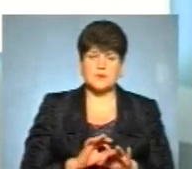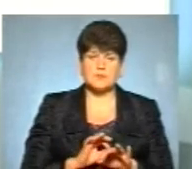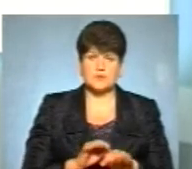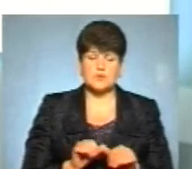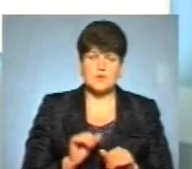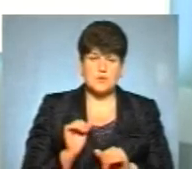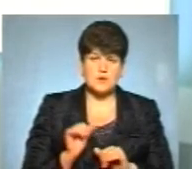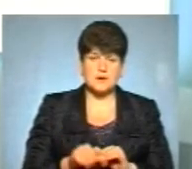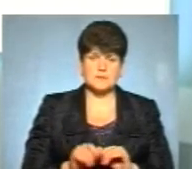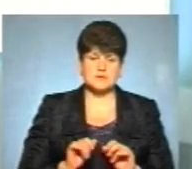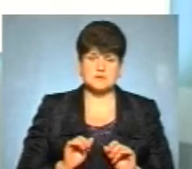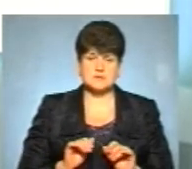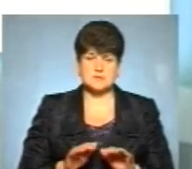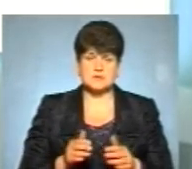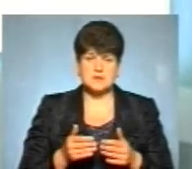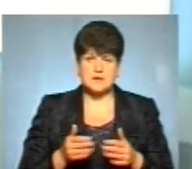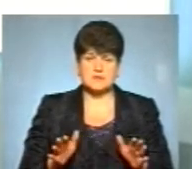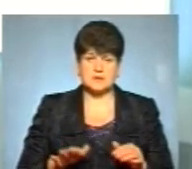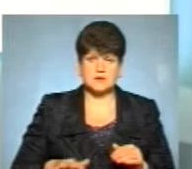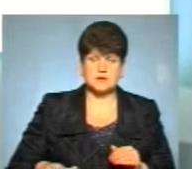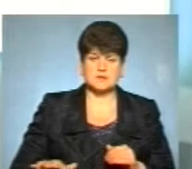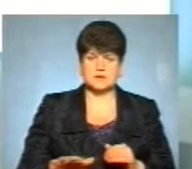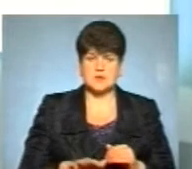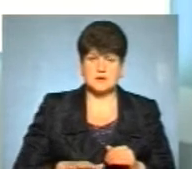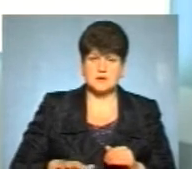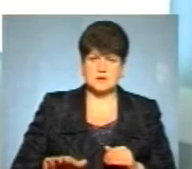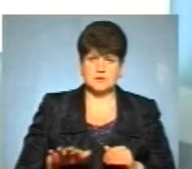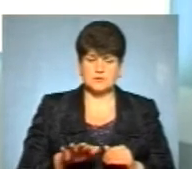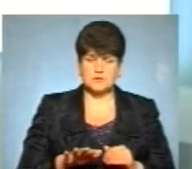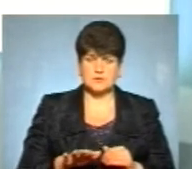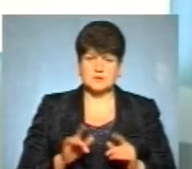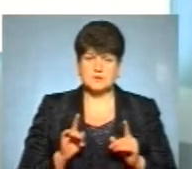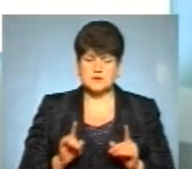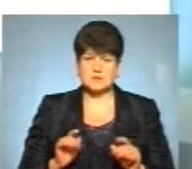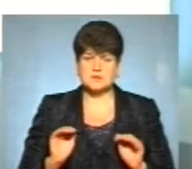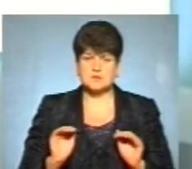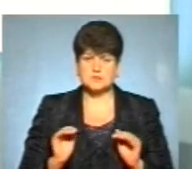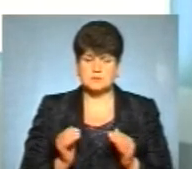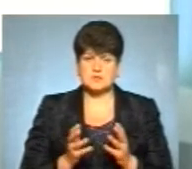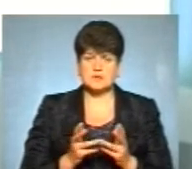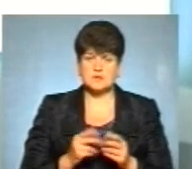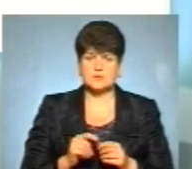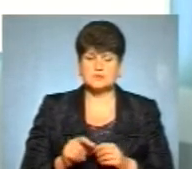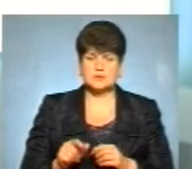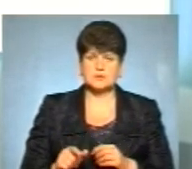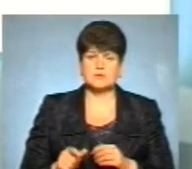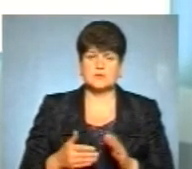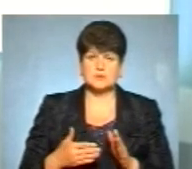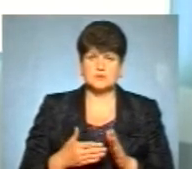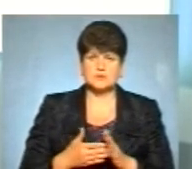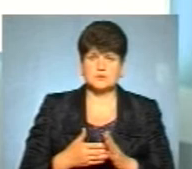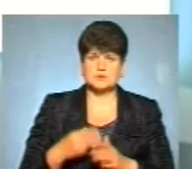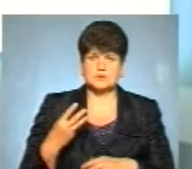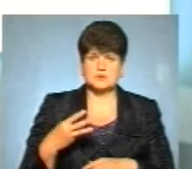окремі заходи на відкритих територіях, так, тільки з обмеженням кількості людей, а саме до